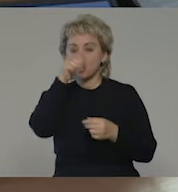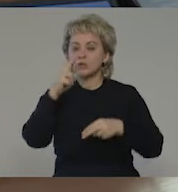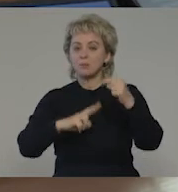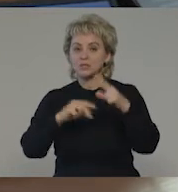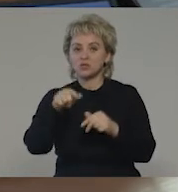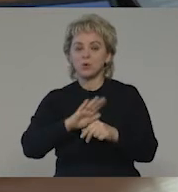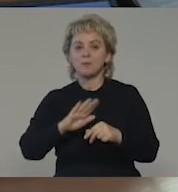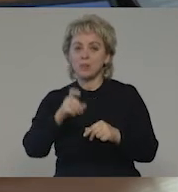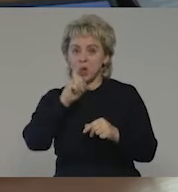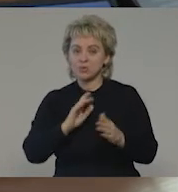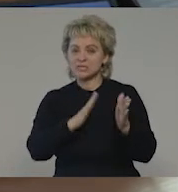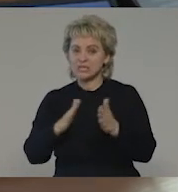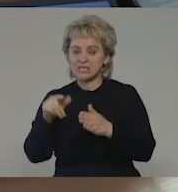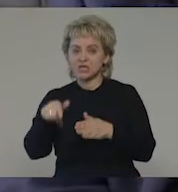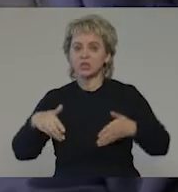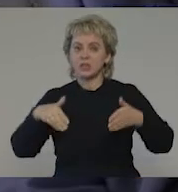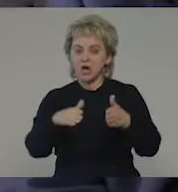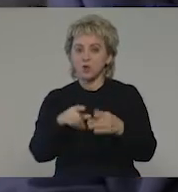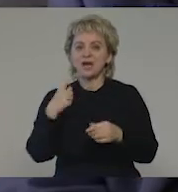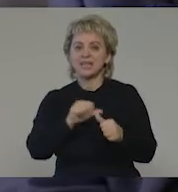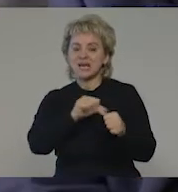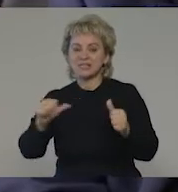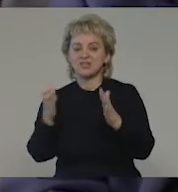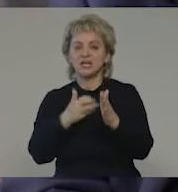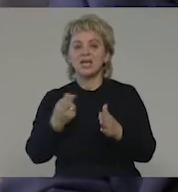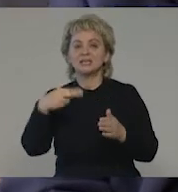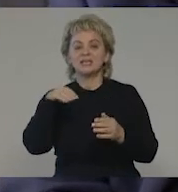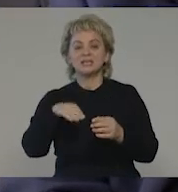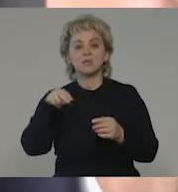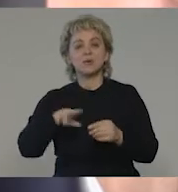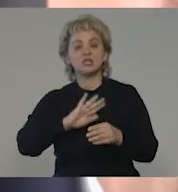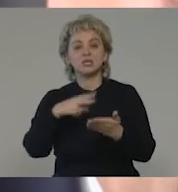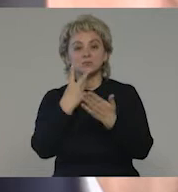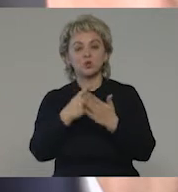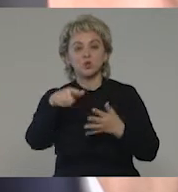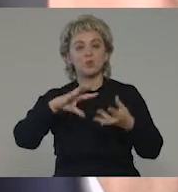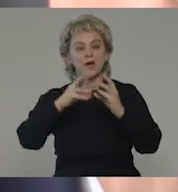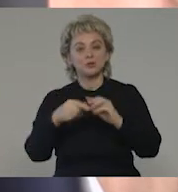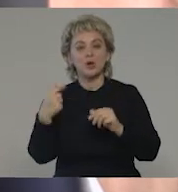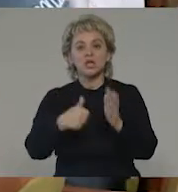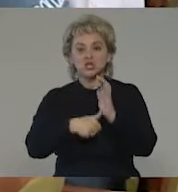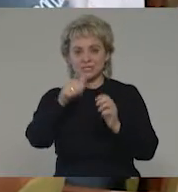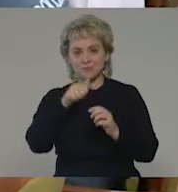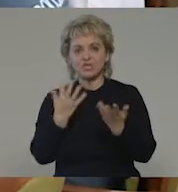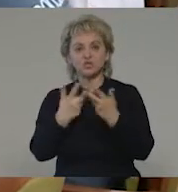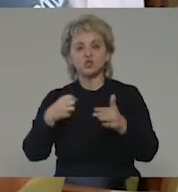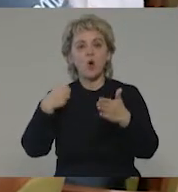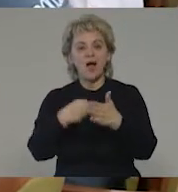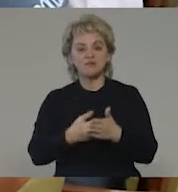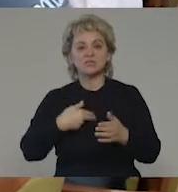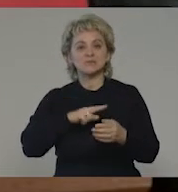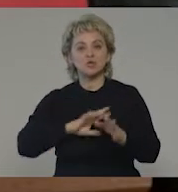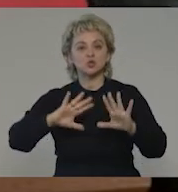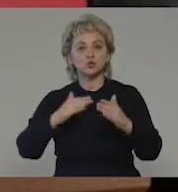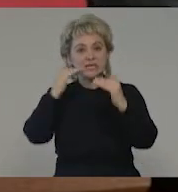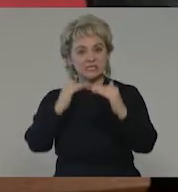постройки. Неудовлетворительное состояние дорог – одна из основных причин ДТП. Несмотря на то, что по итогам первого полугодия число аварий и смертельных